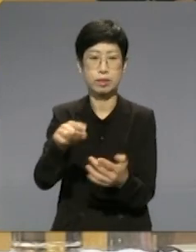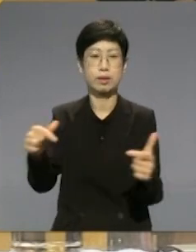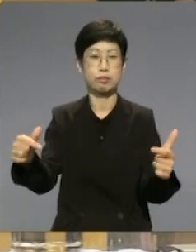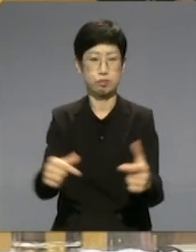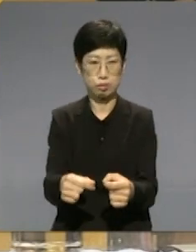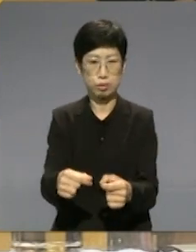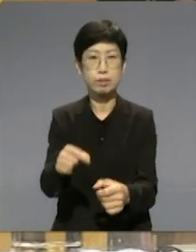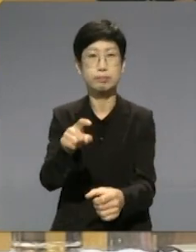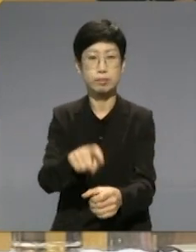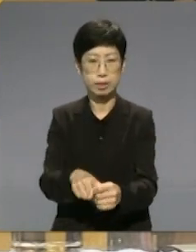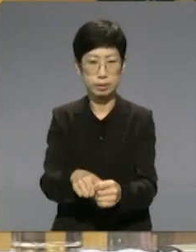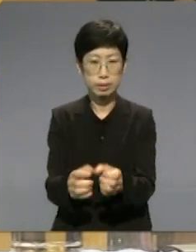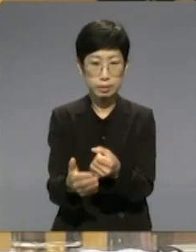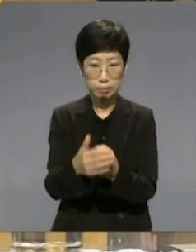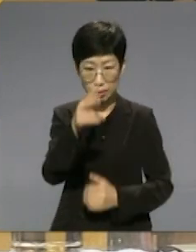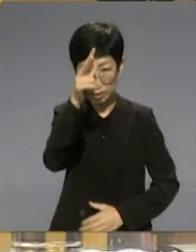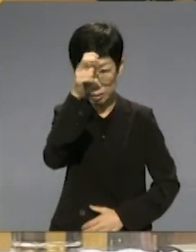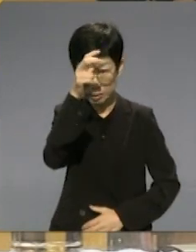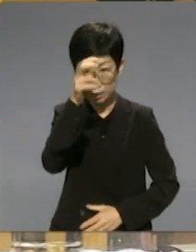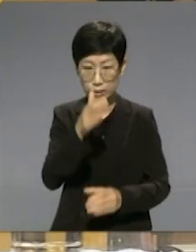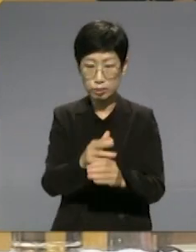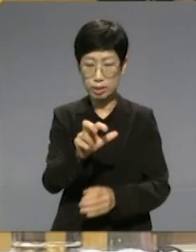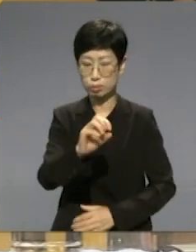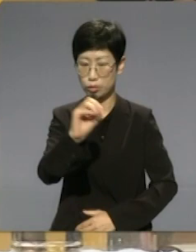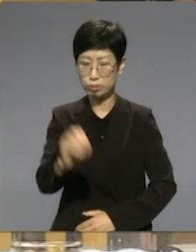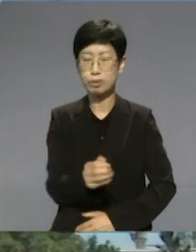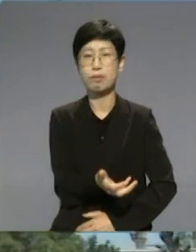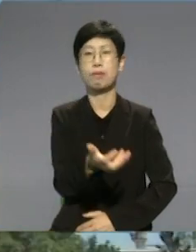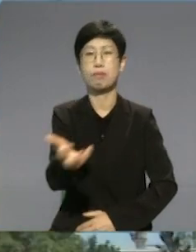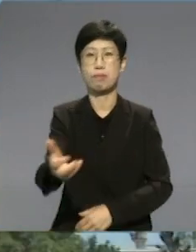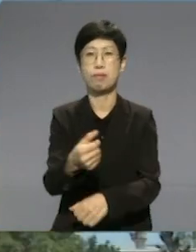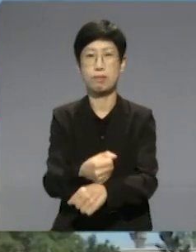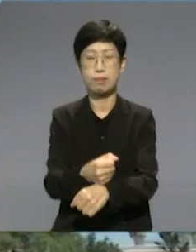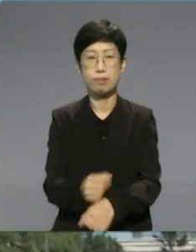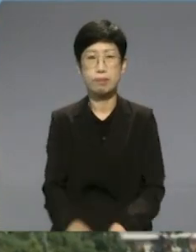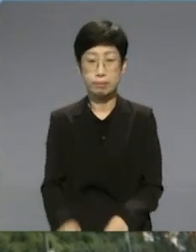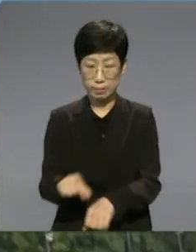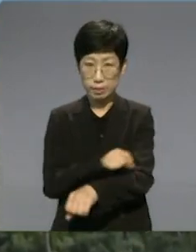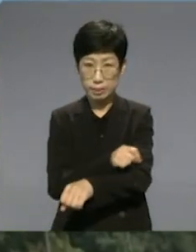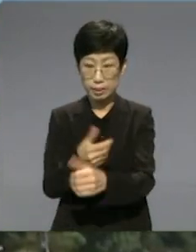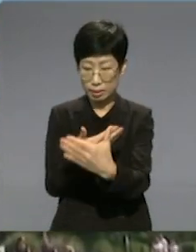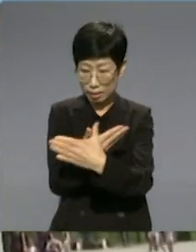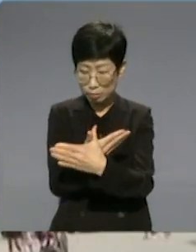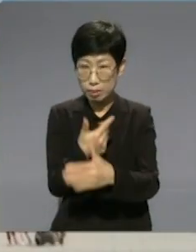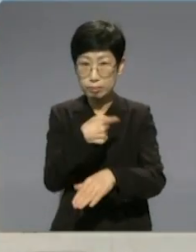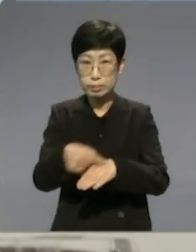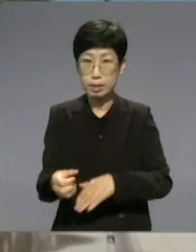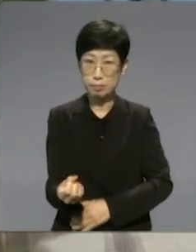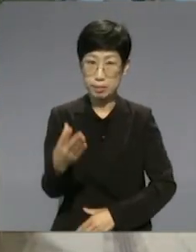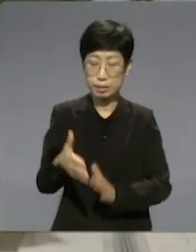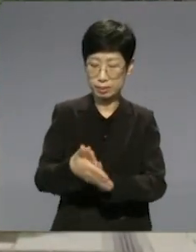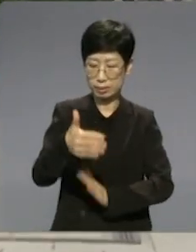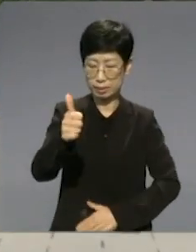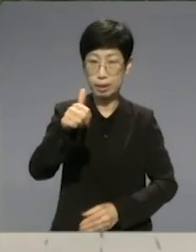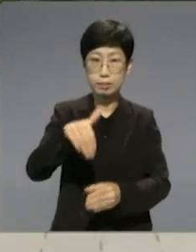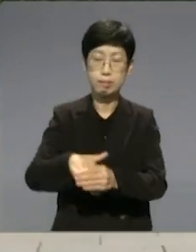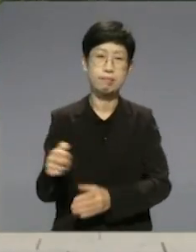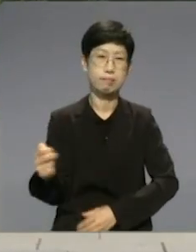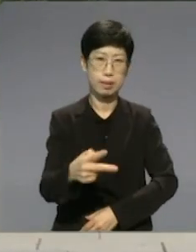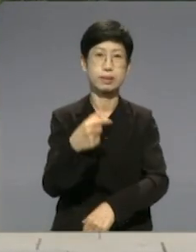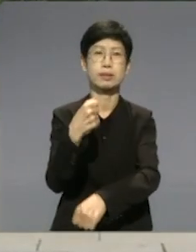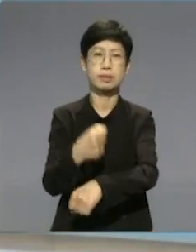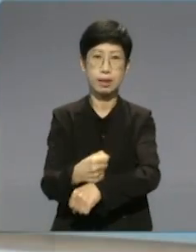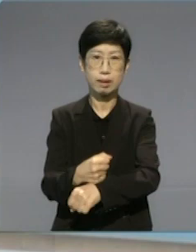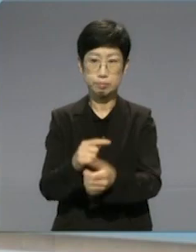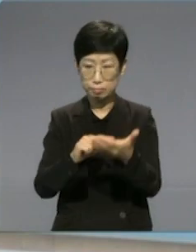edhe reduktimin e menjëhershëm të 1/4. 특히 알바니아계가 이긴 지역시장 선거를 다시 하겠다고 한